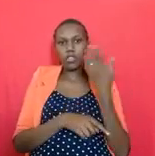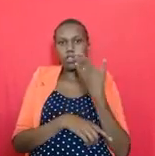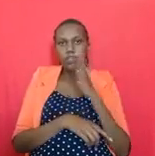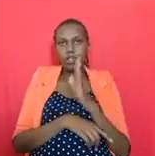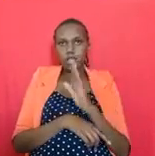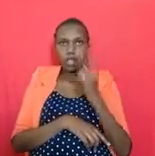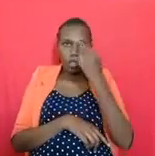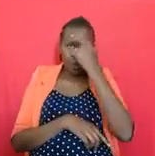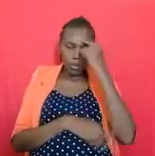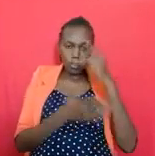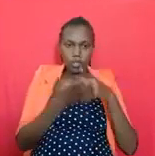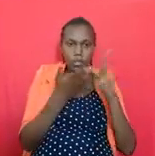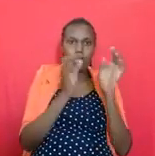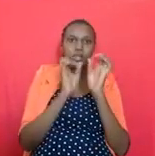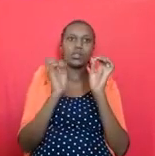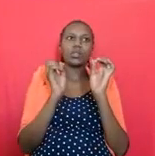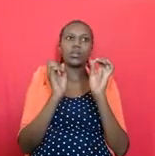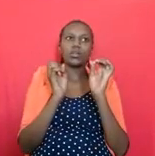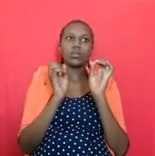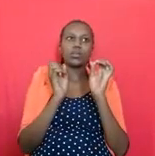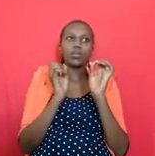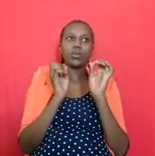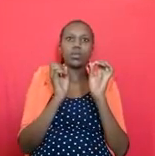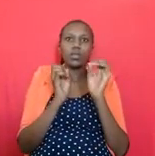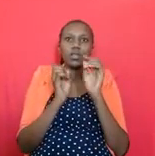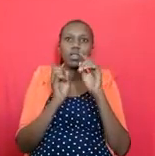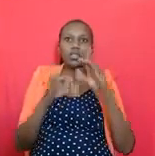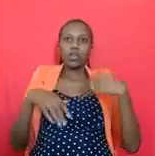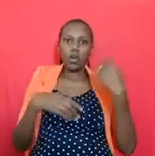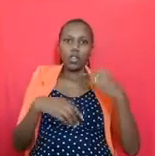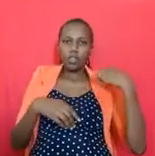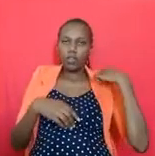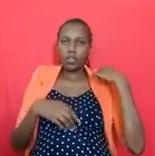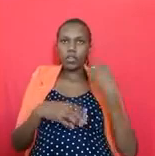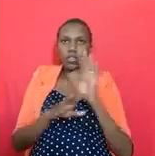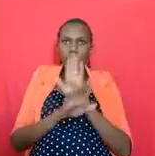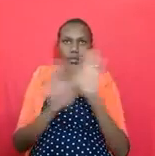Na todo mutire hago, no wehea ni na wedo munene.